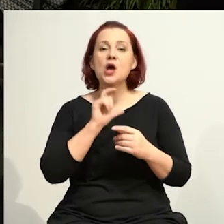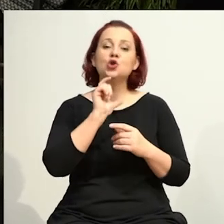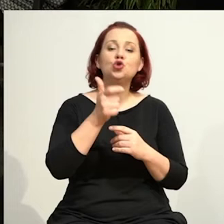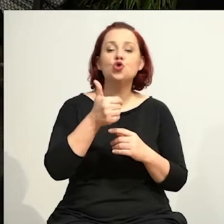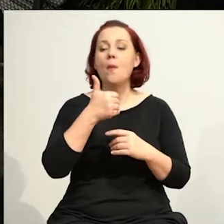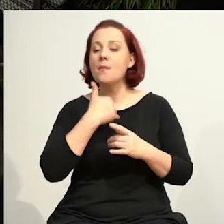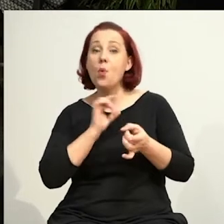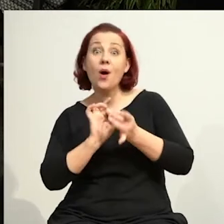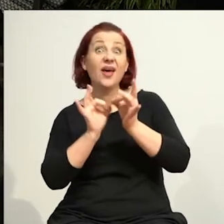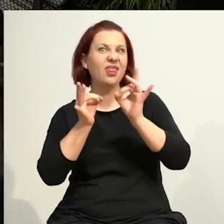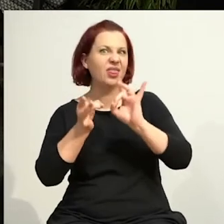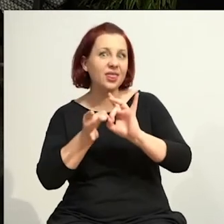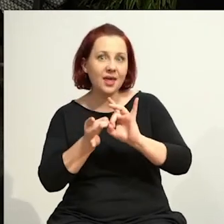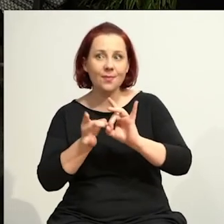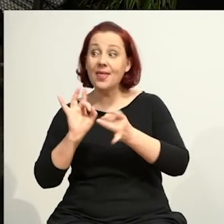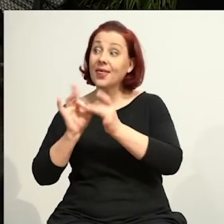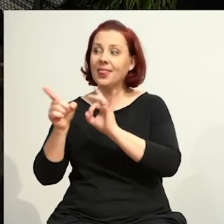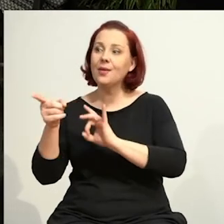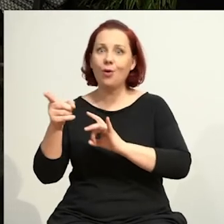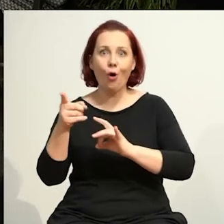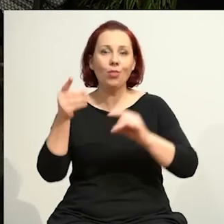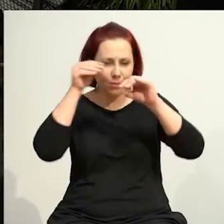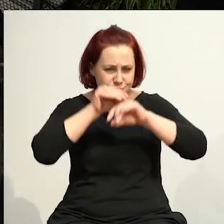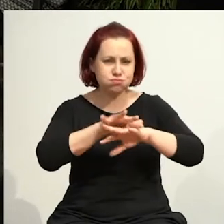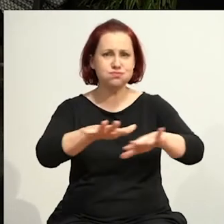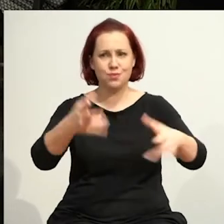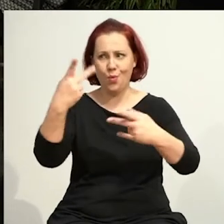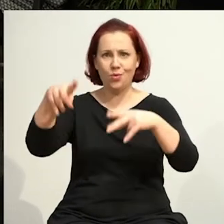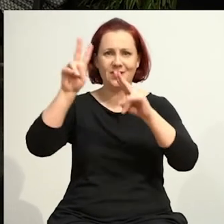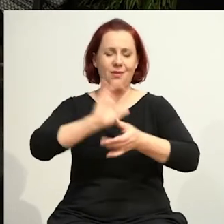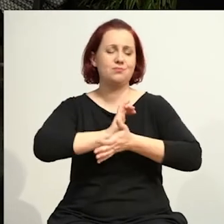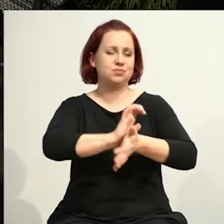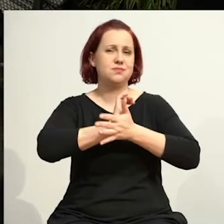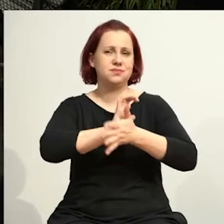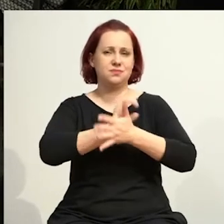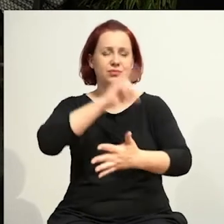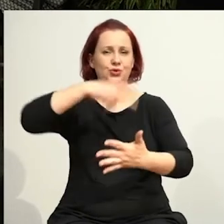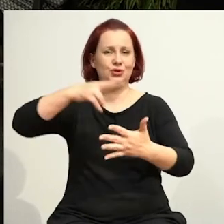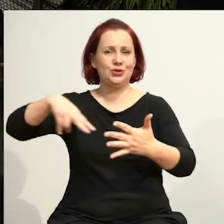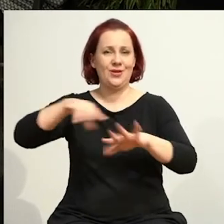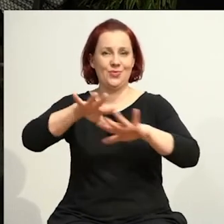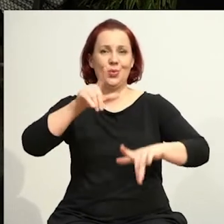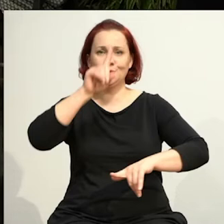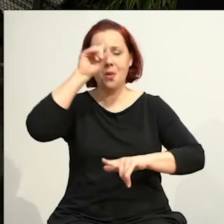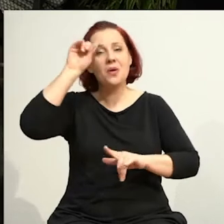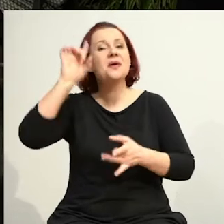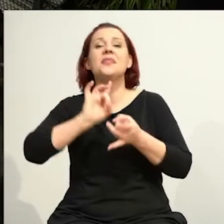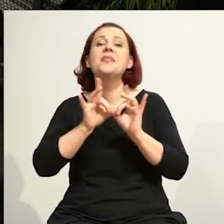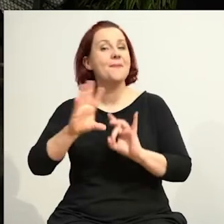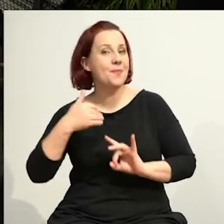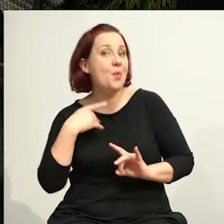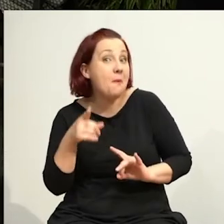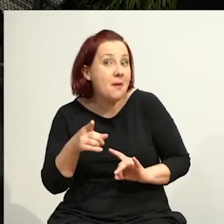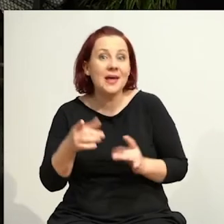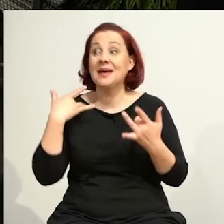co by było, gdyby Norwid się przyjął, gdyby był wydawany, gdyby był rozczytywany, tak? Gdyby rzeczywiście zaznał